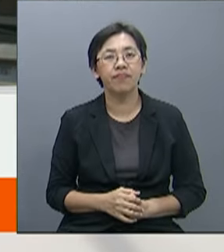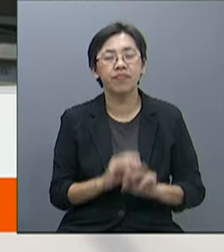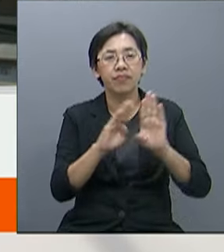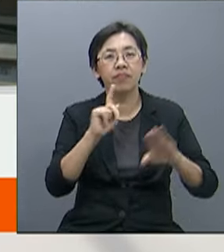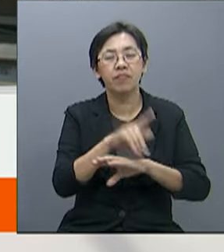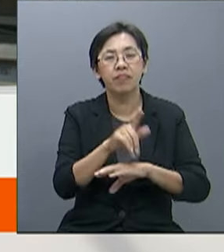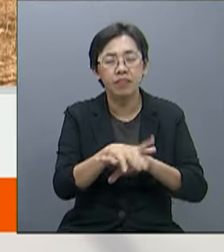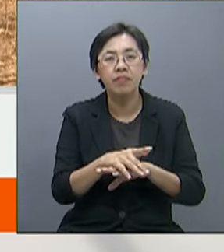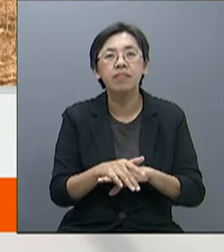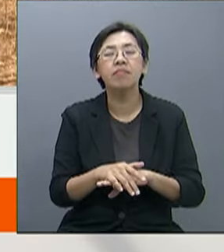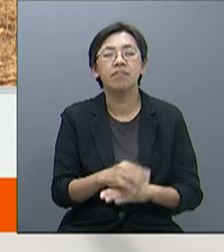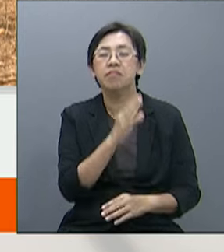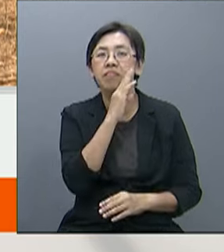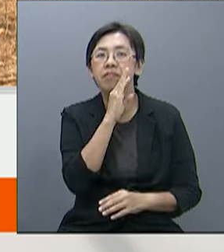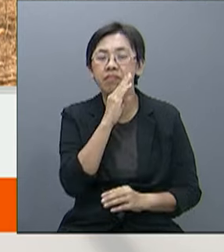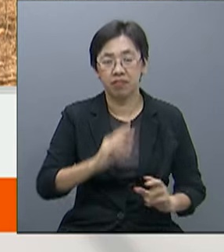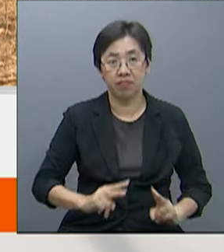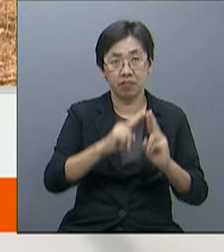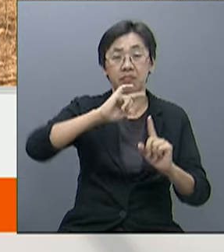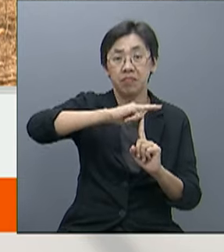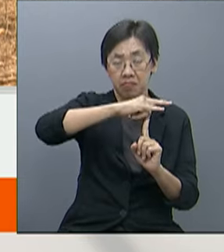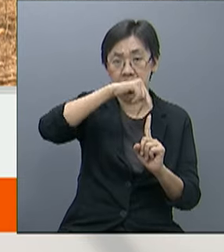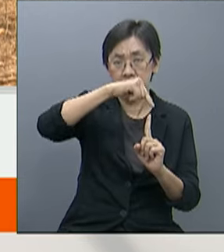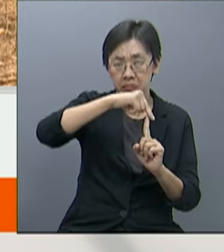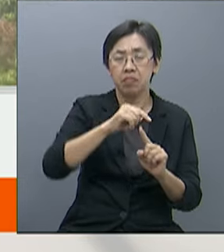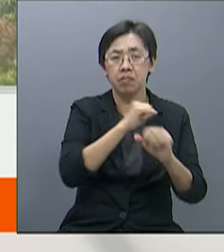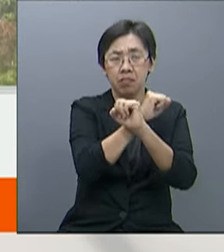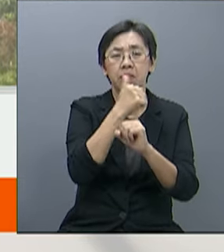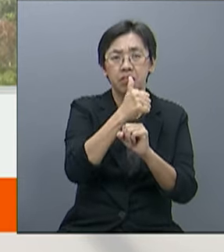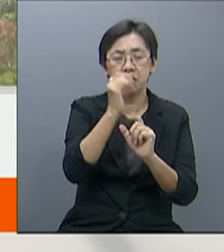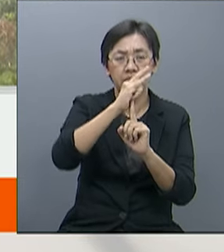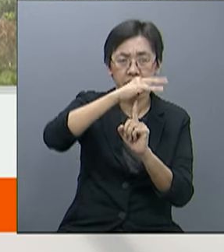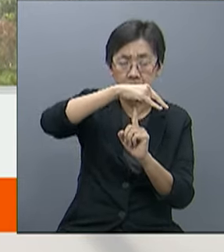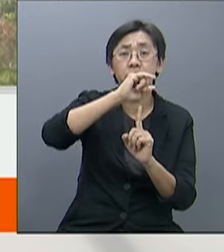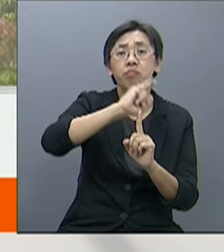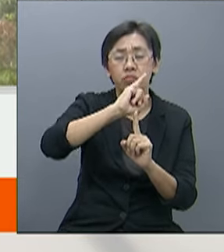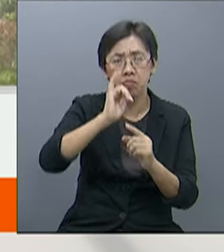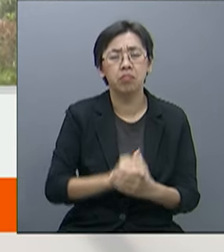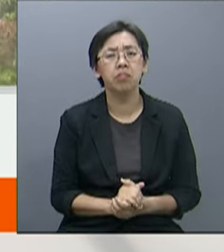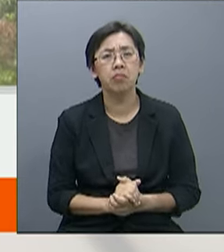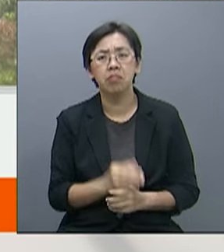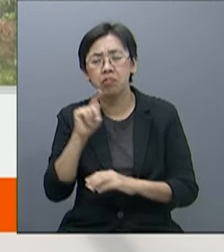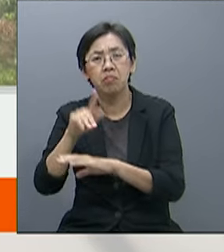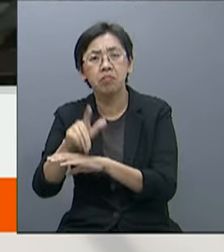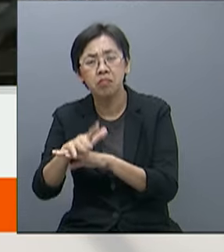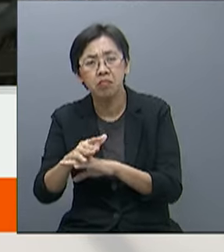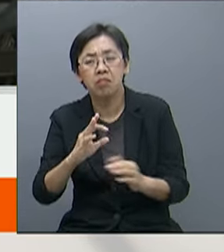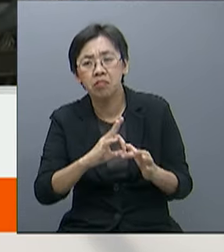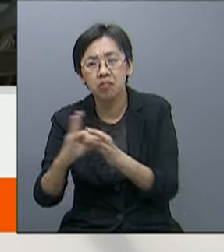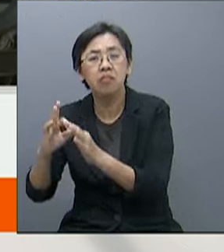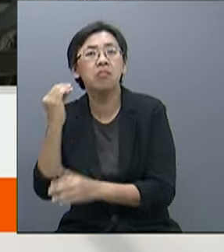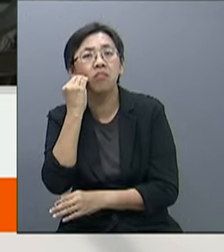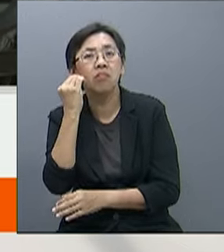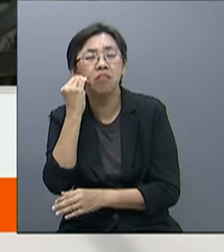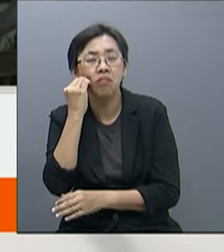โมบายอย่างเสาเนี่ยเราควบคุมได้ก็ทางสบายใจเพราะว่าเราให้เสาลงกระจกใช่ไหมครับแต่อินเทอร์เน็ตที่เขาเชื่อมเข้าไปในบ้านหรือพื้นที่ชนในแถ